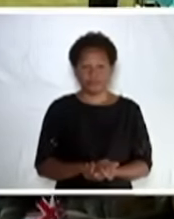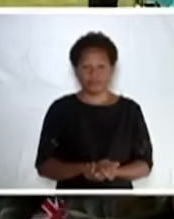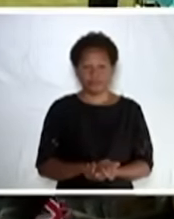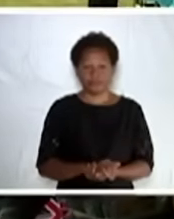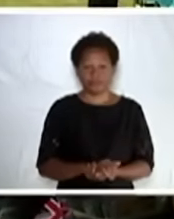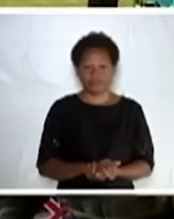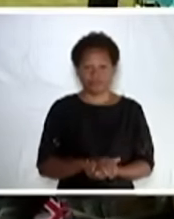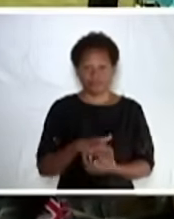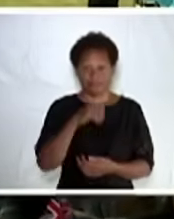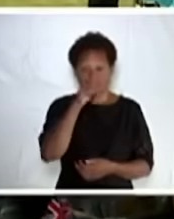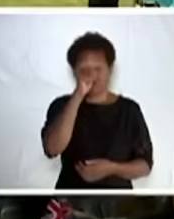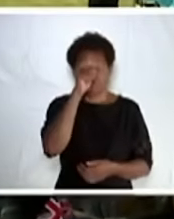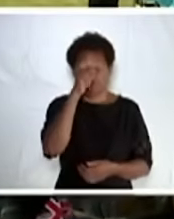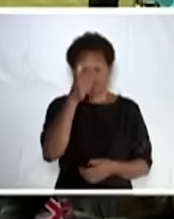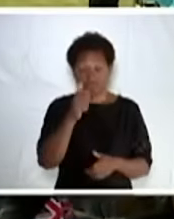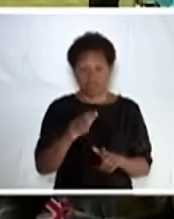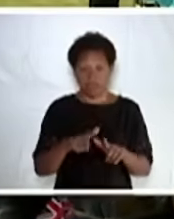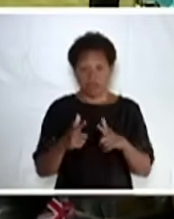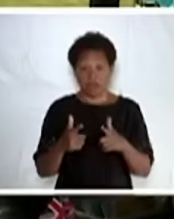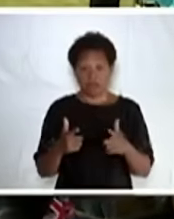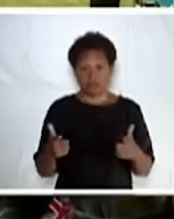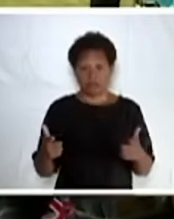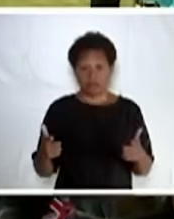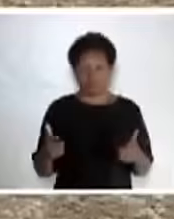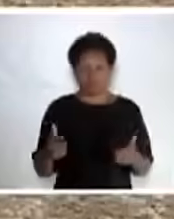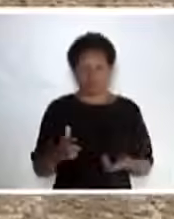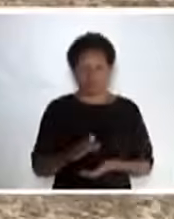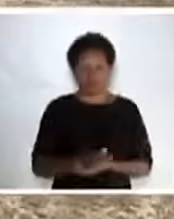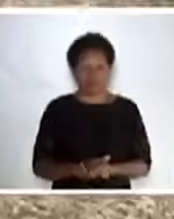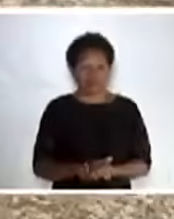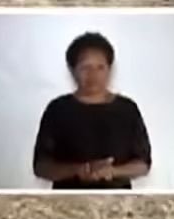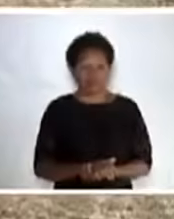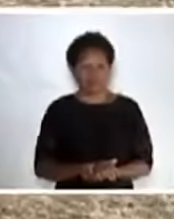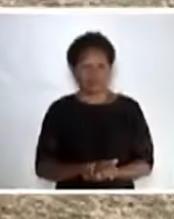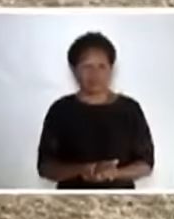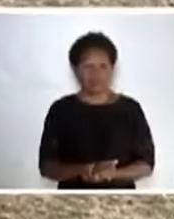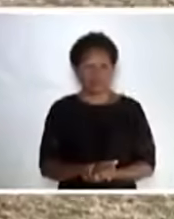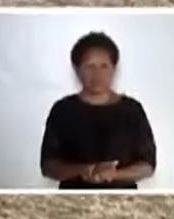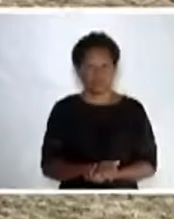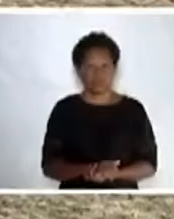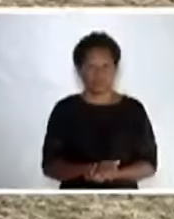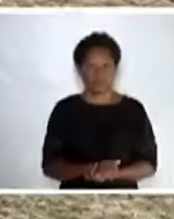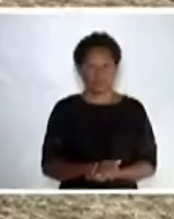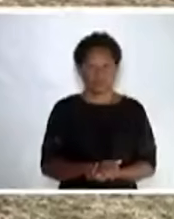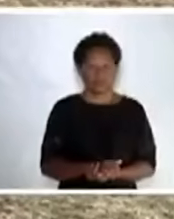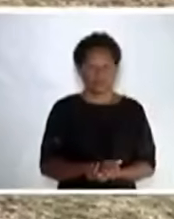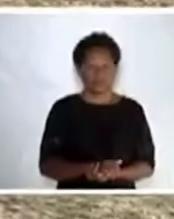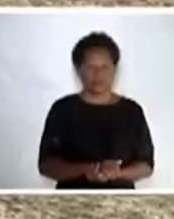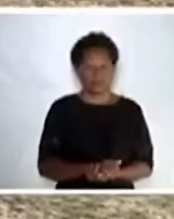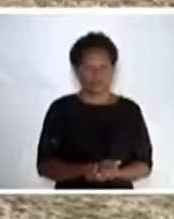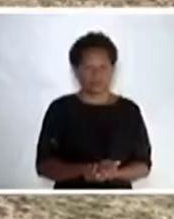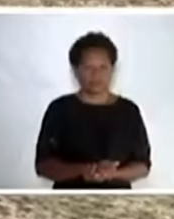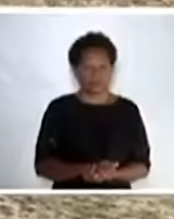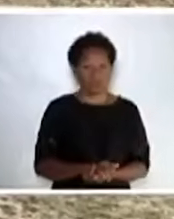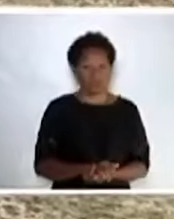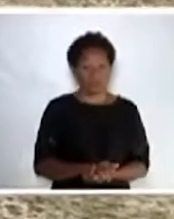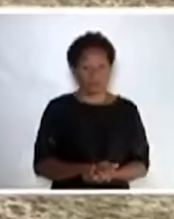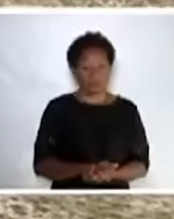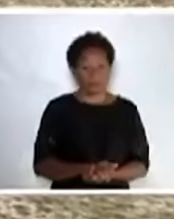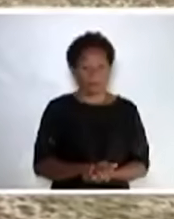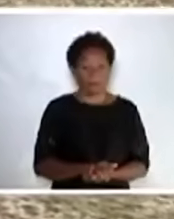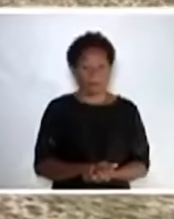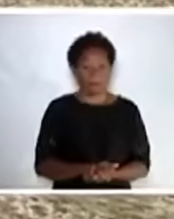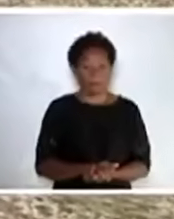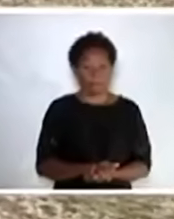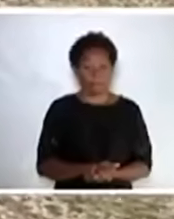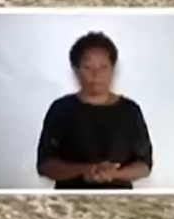बस थोड़ी ही देर में आप सुन सकेंगे सलामी तोपों की 21 तोपों की सलामी आप सुन सकेंगे। वैसे अभी भी आप देख